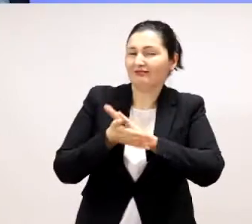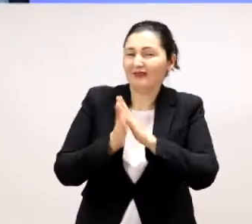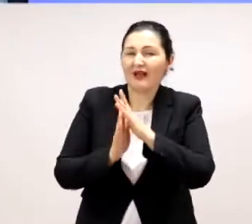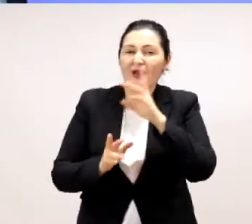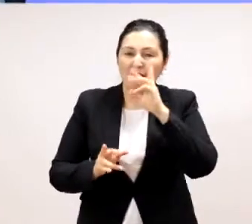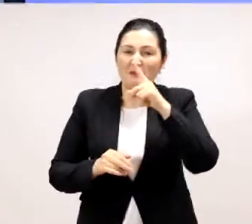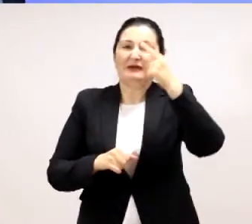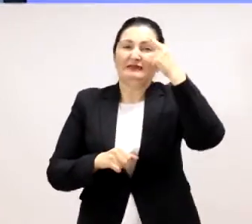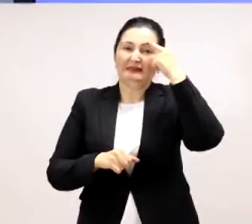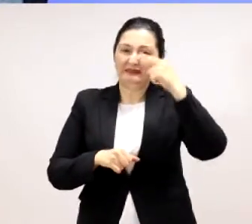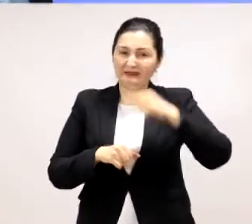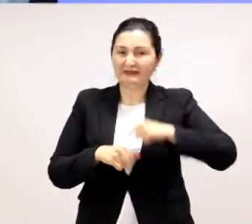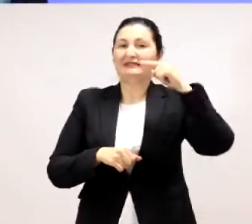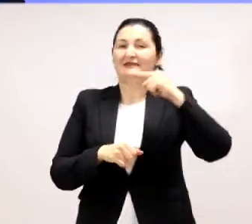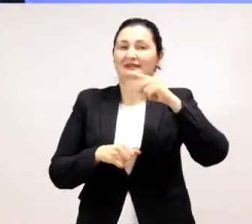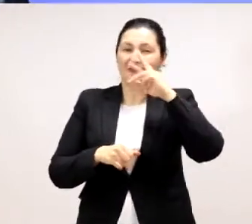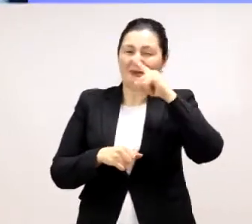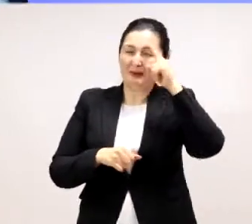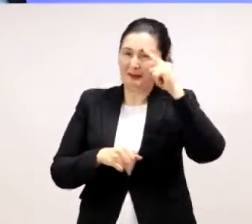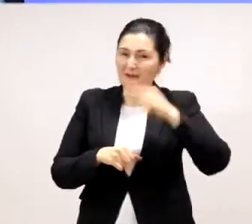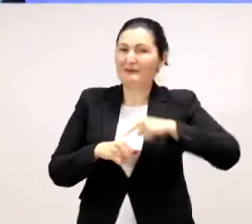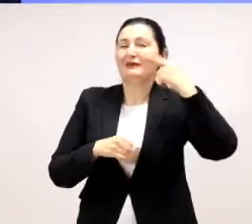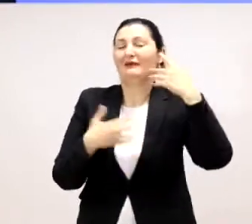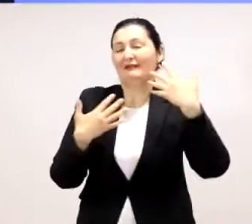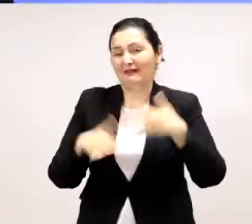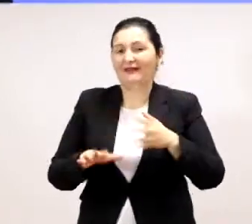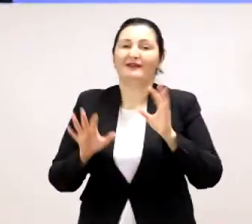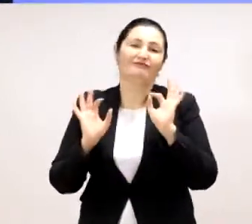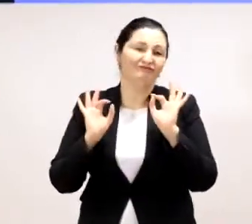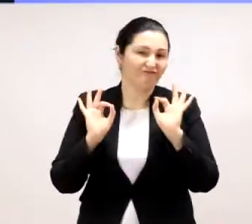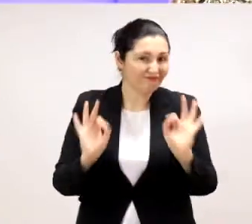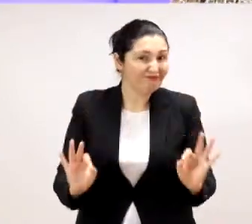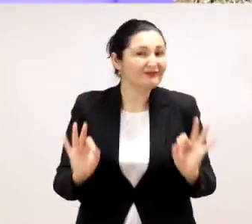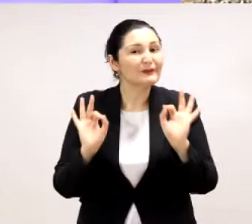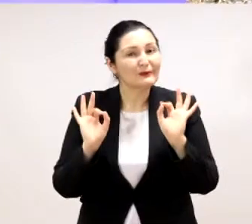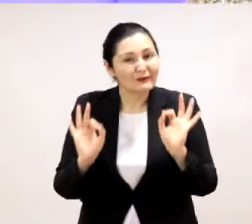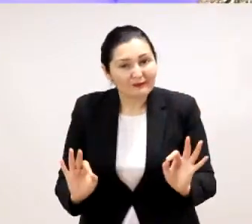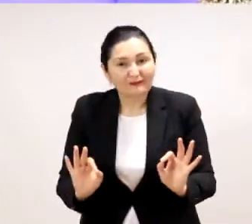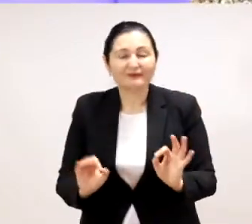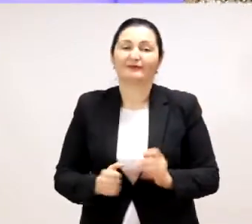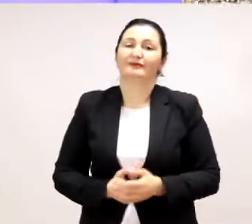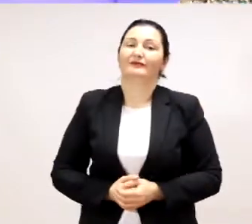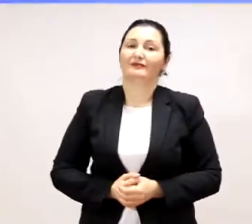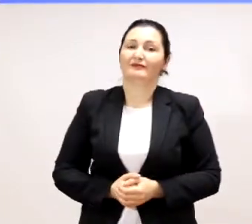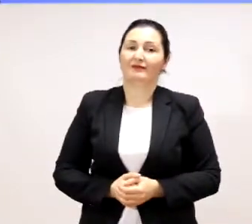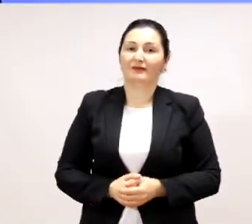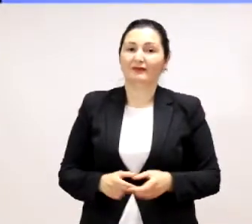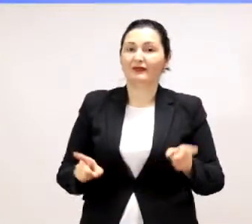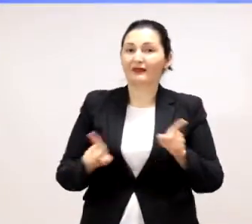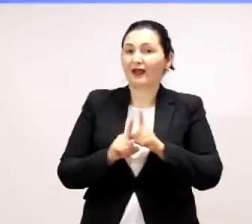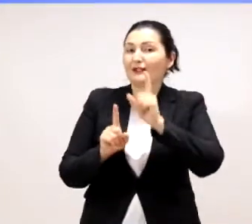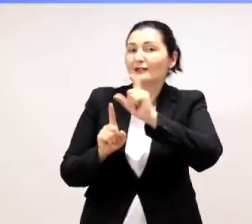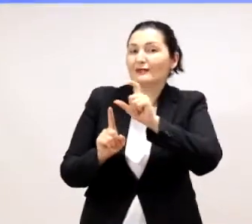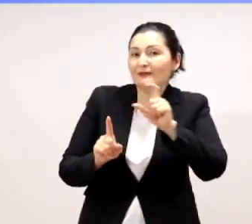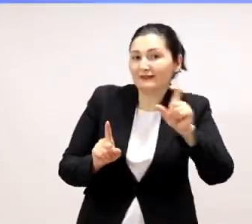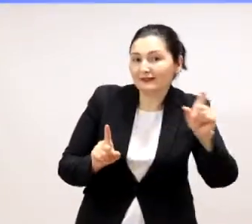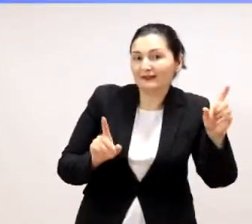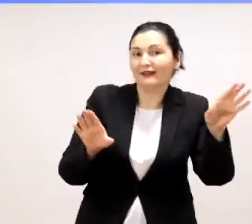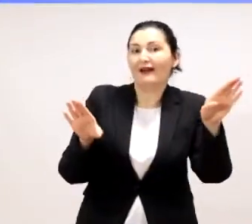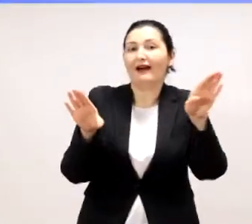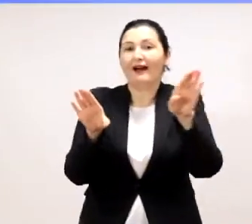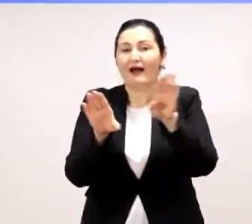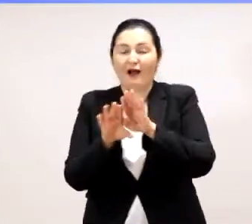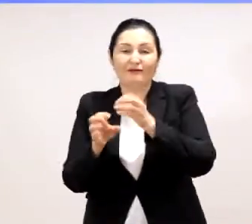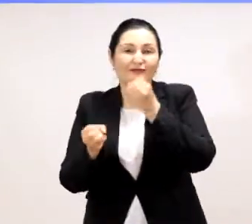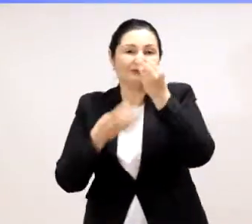خطاگی خود را قبول کرد. درست گفتی، درست گفتی عزیز جون. انسان ها نیز به مثل گل